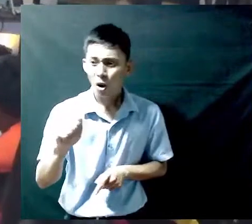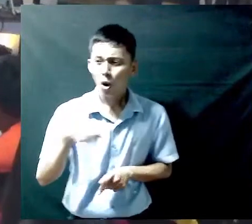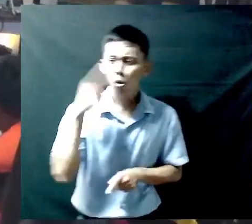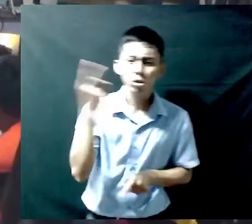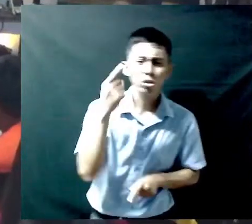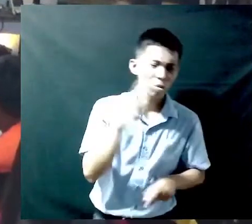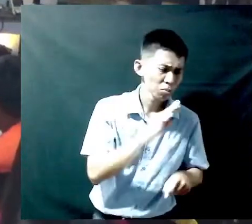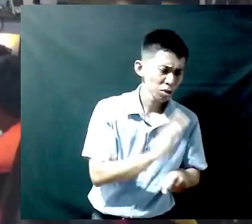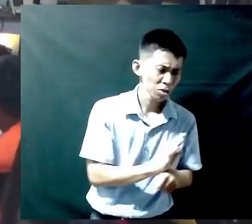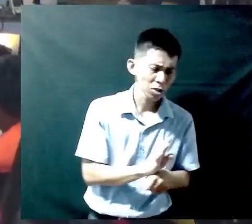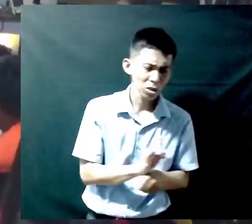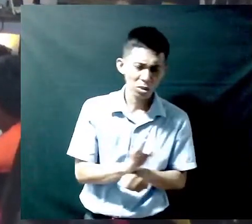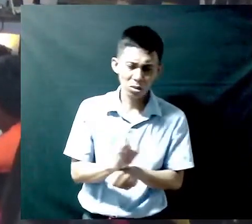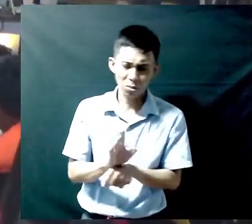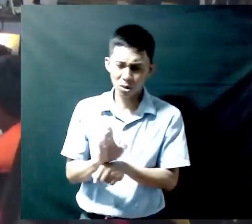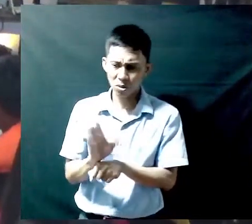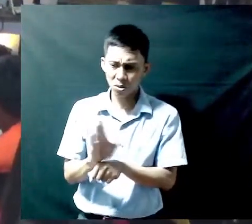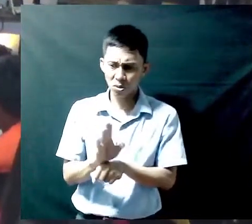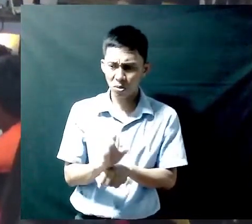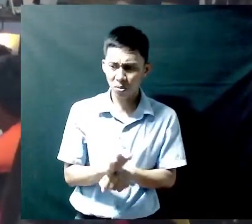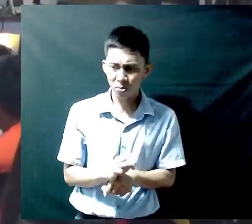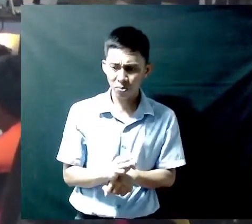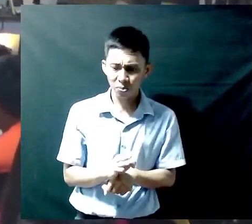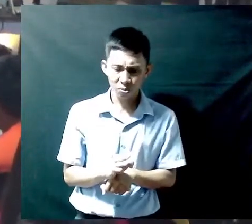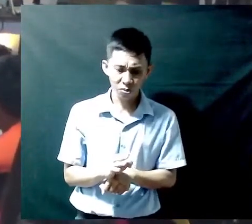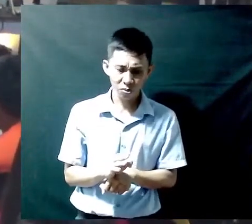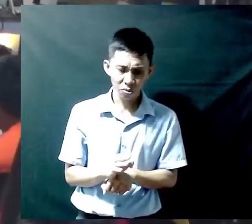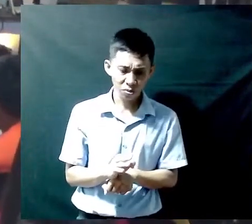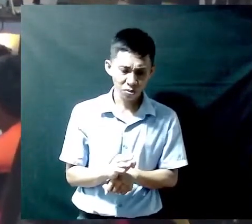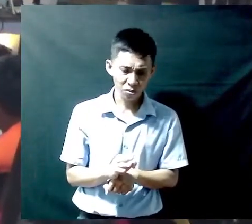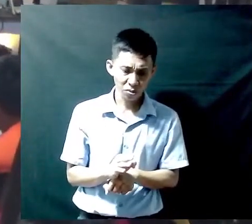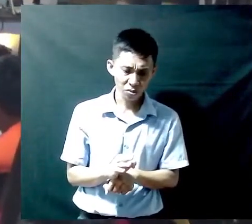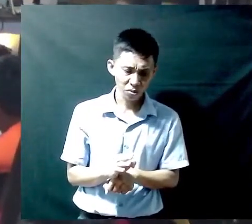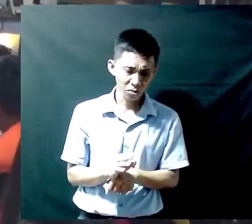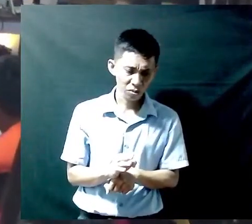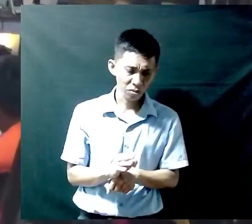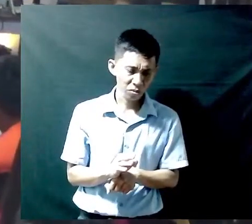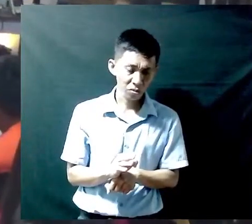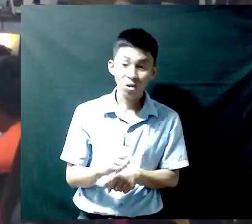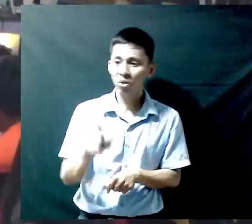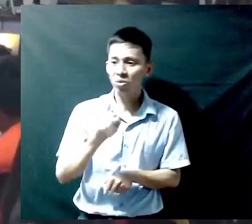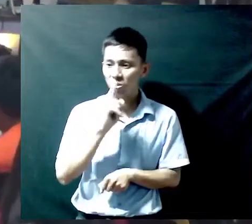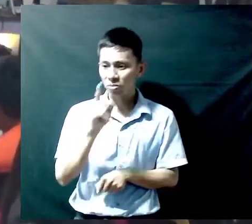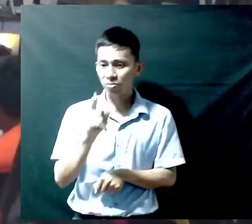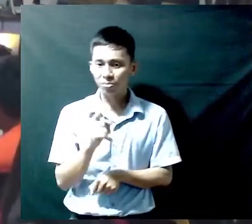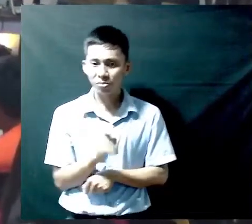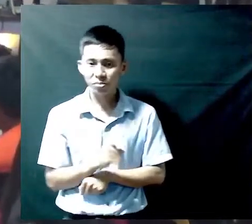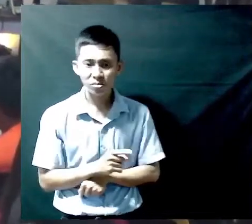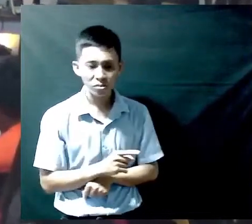church, but we only have few people who worship and really listen to the Lord.